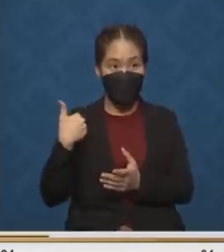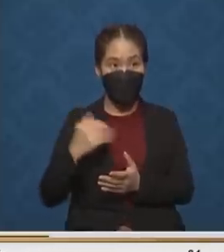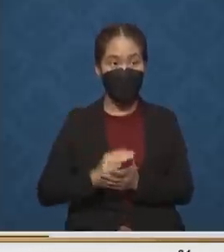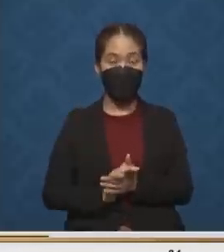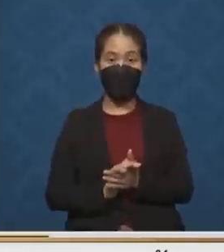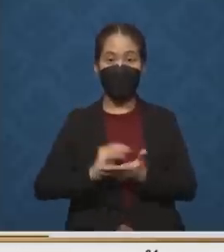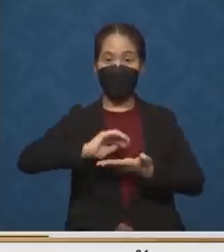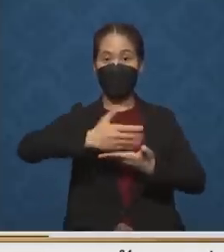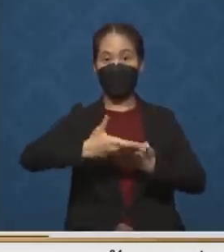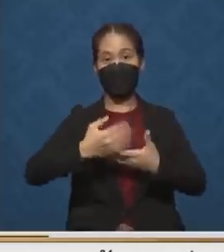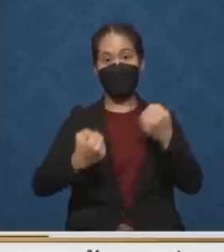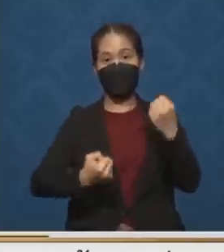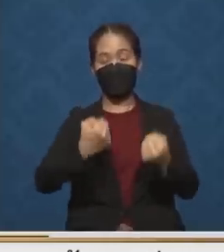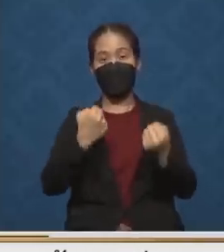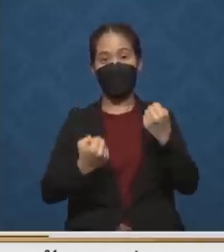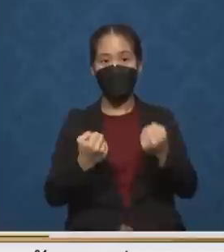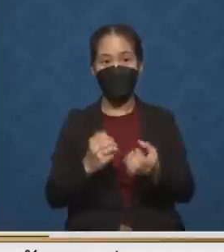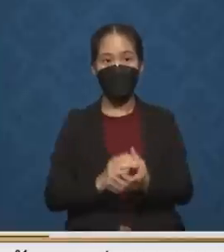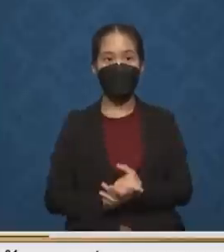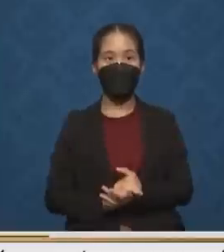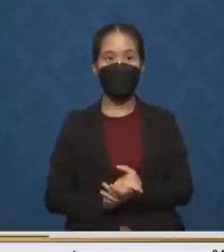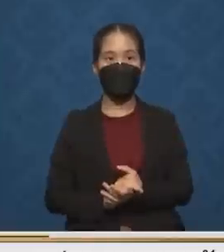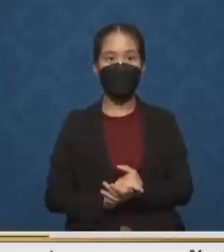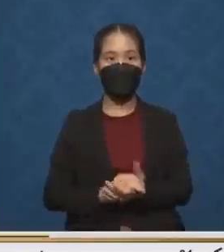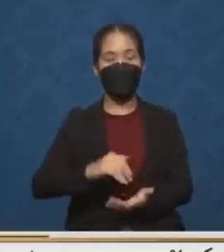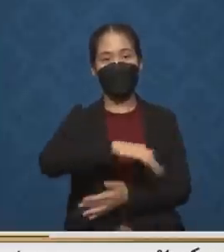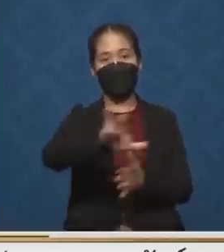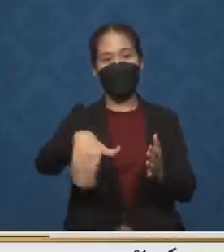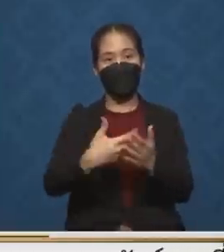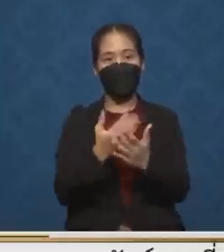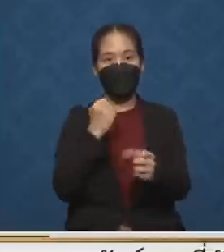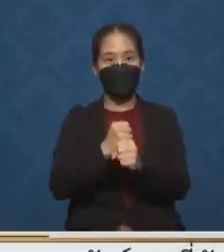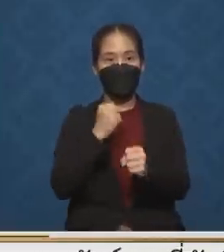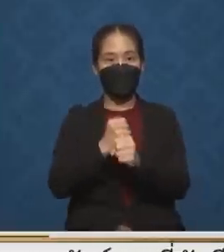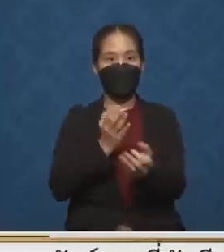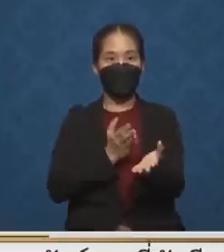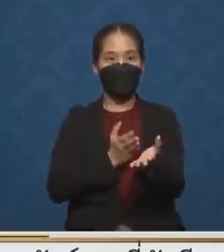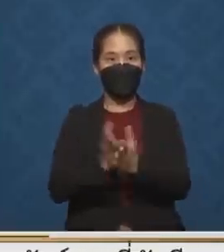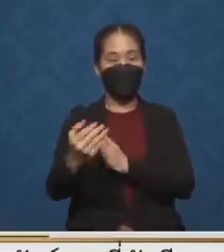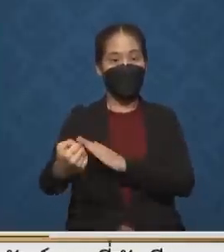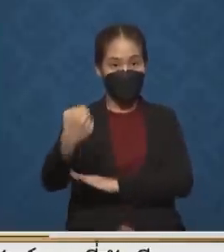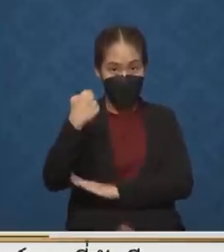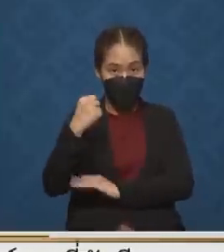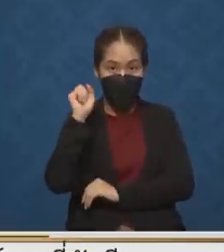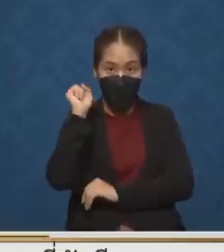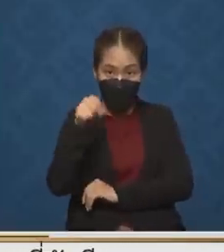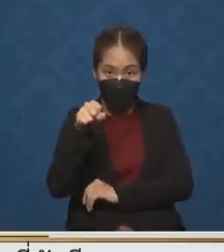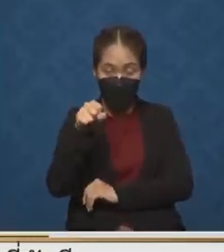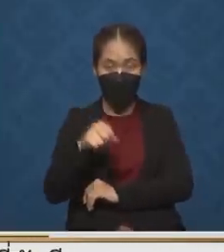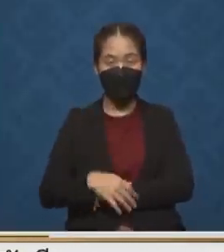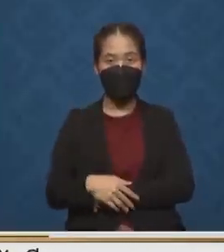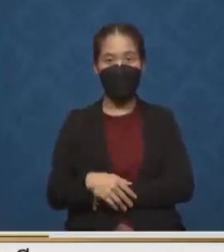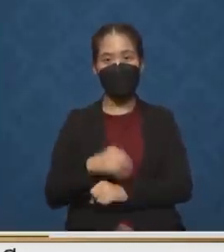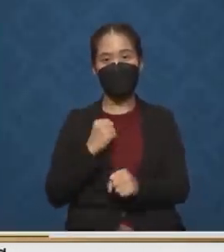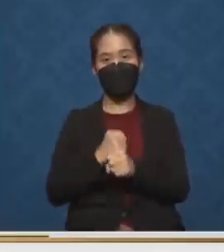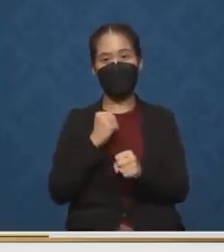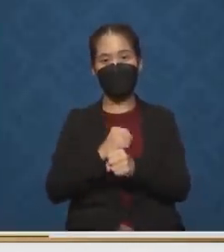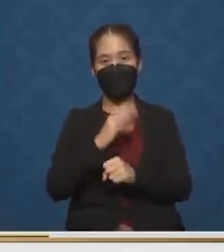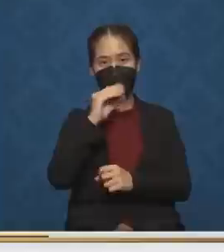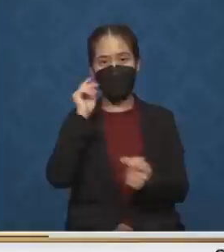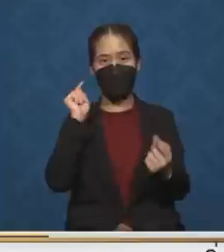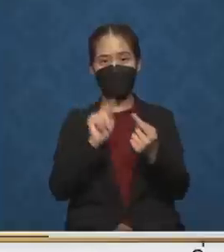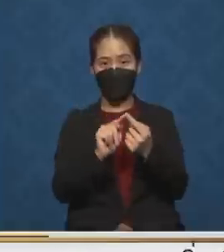ของแกนี่คือการทำงานของฝ่ายความมนคงหอครับนี่คอการทำงานทท่านเรีกว่